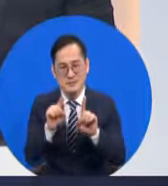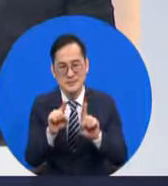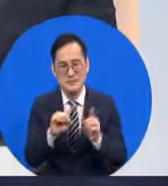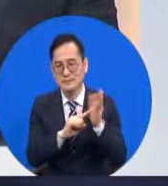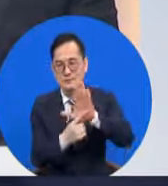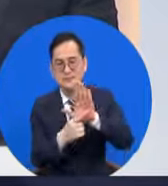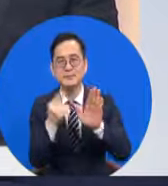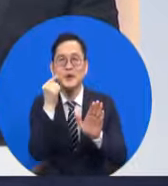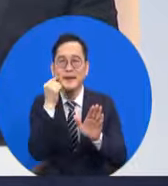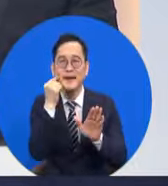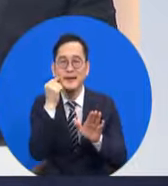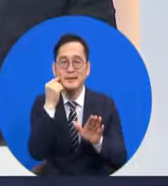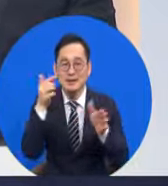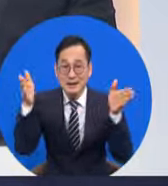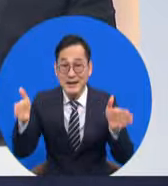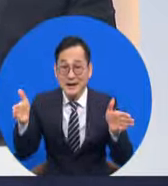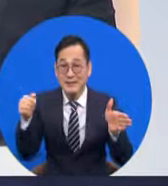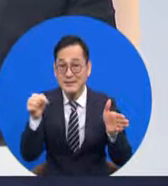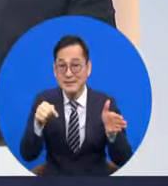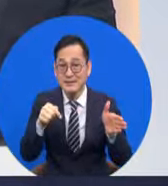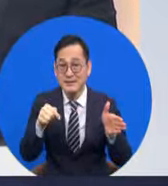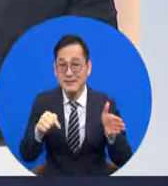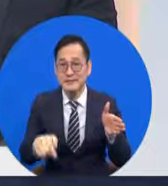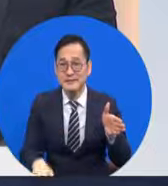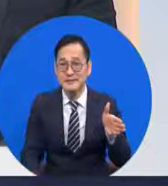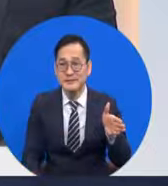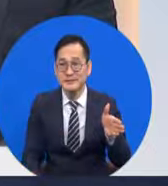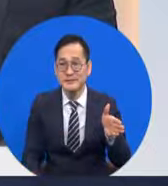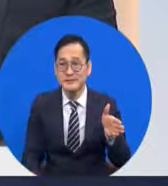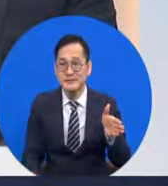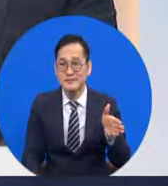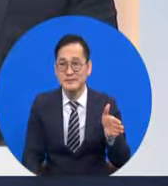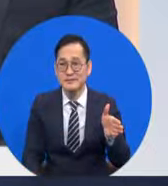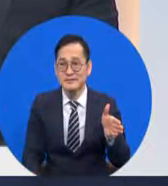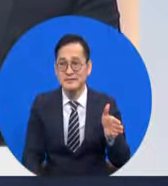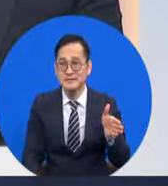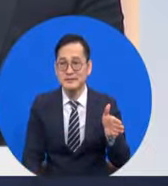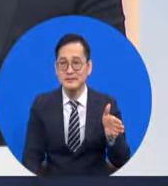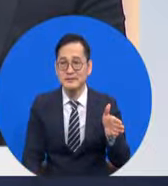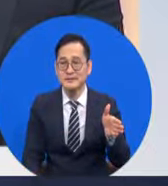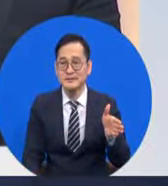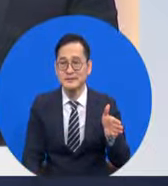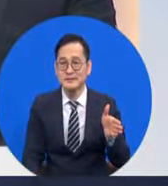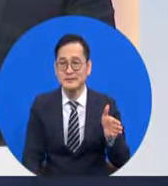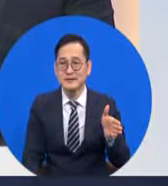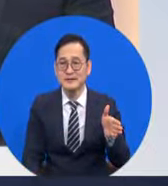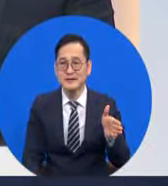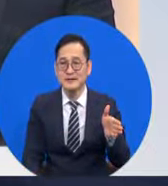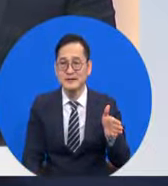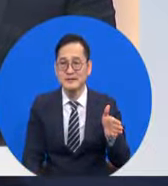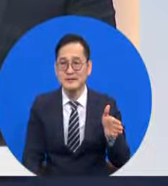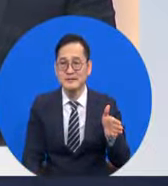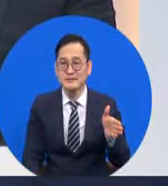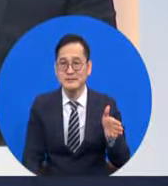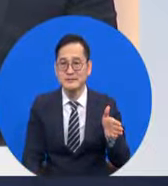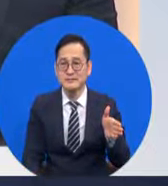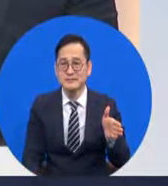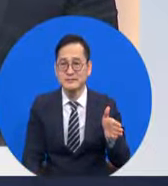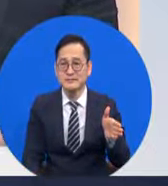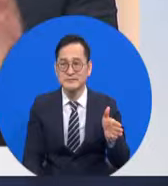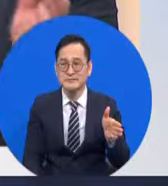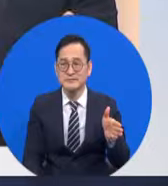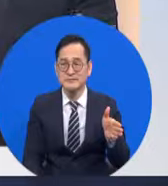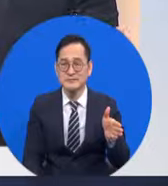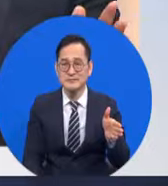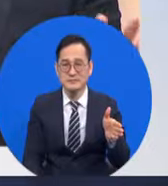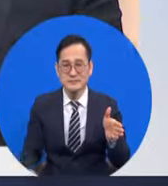분이 지난 총선 사후 여론조사를 보면 42% 정도가 되기 때문에 아직까지도 오늘까지도